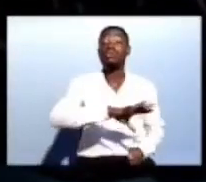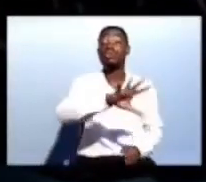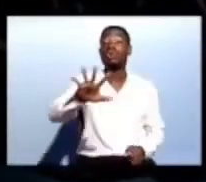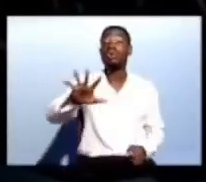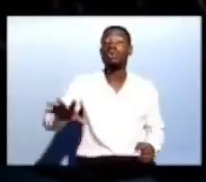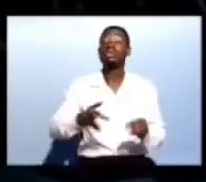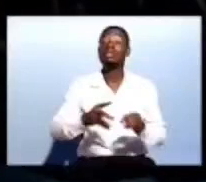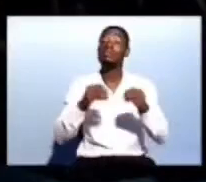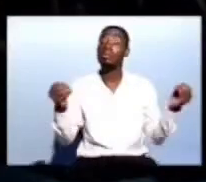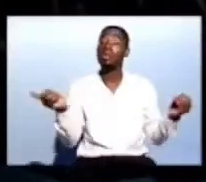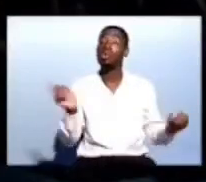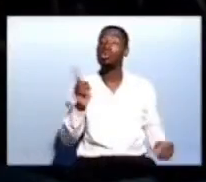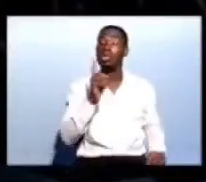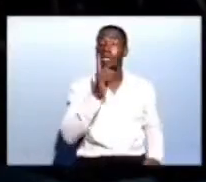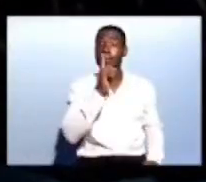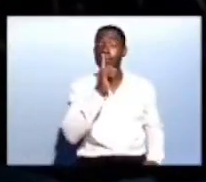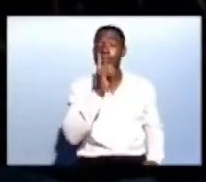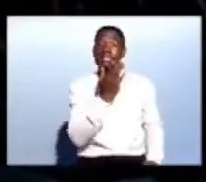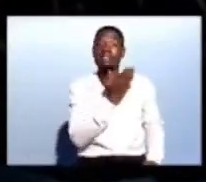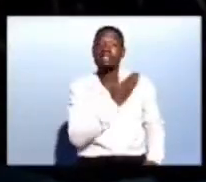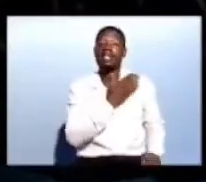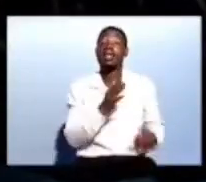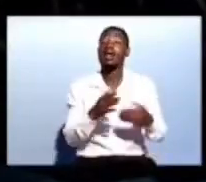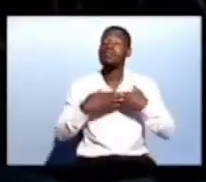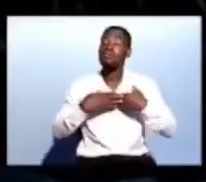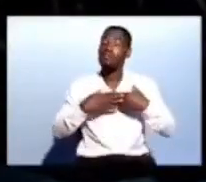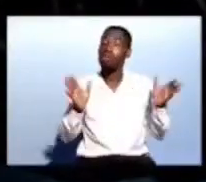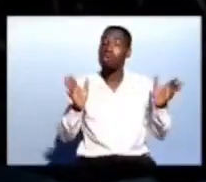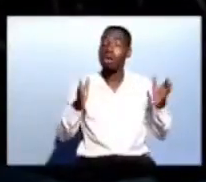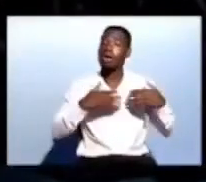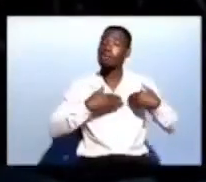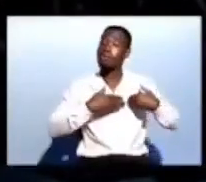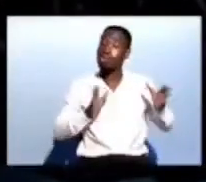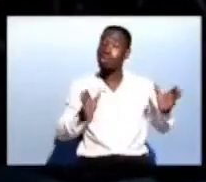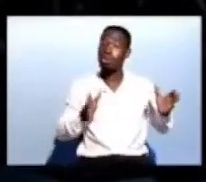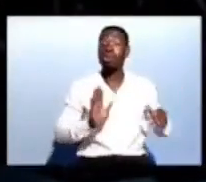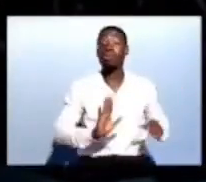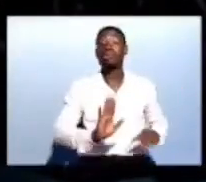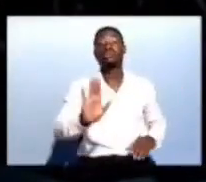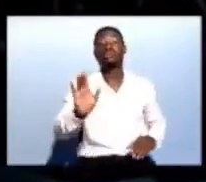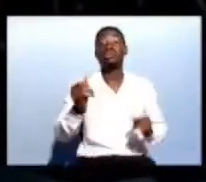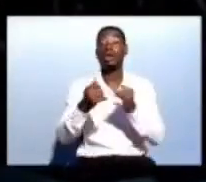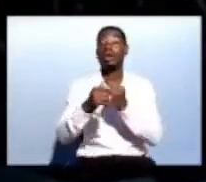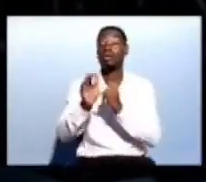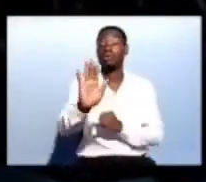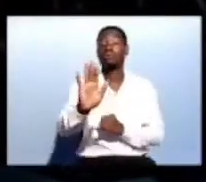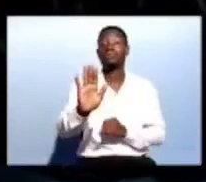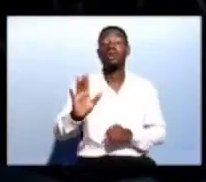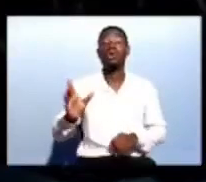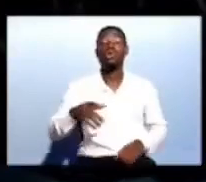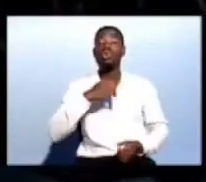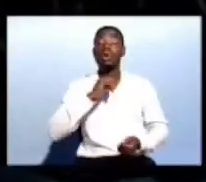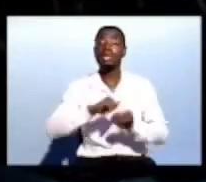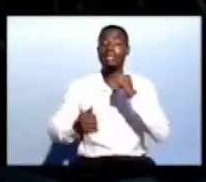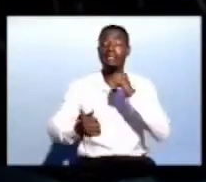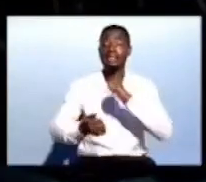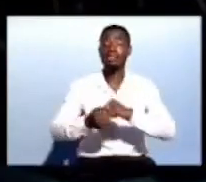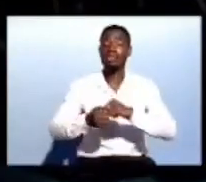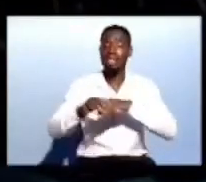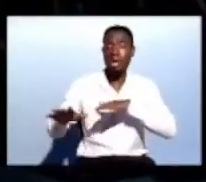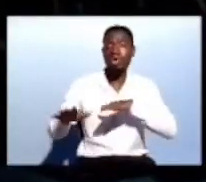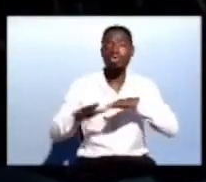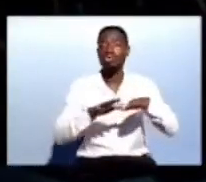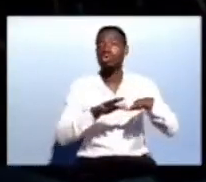vinapotea. Usiwe msiri sana kwa mwenzako, funguka, funua, jifunue kwa mwenzi wako. Una tatizo